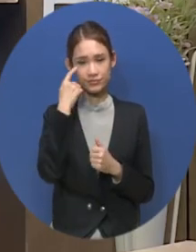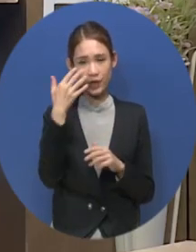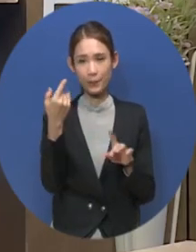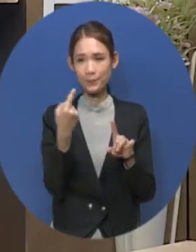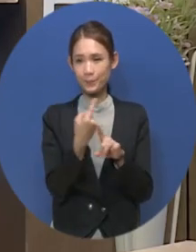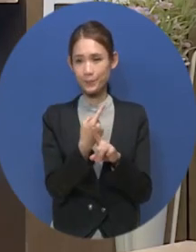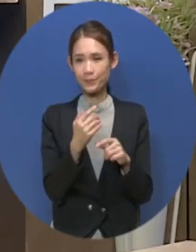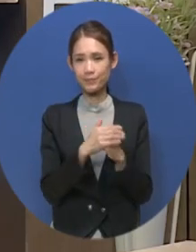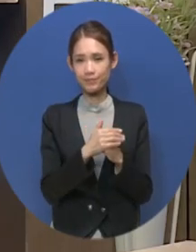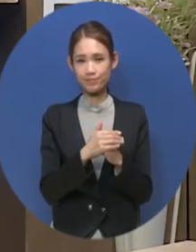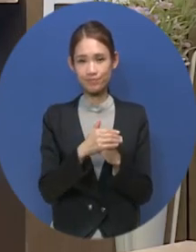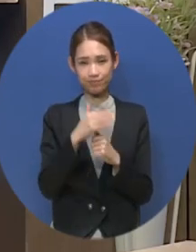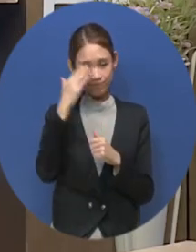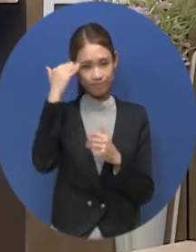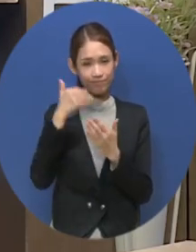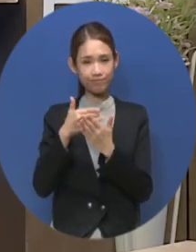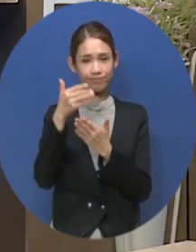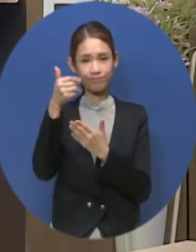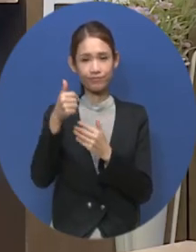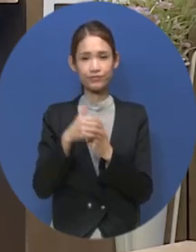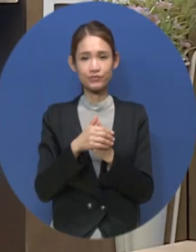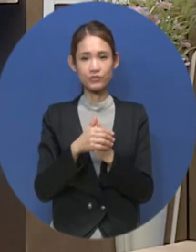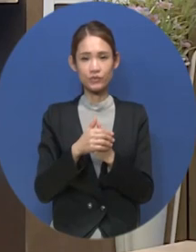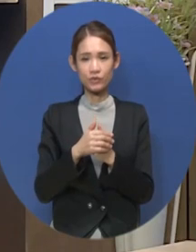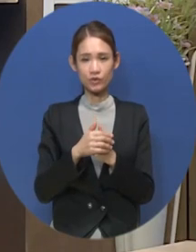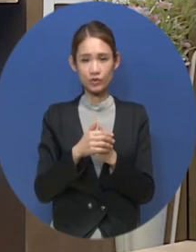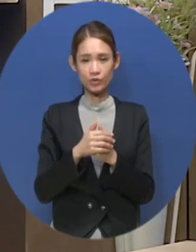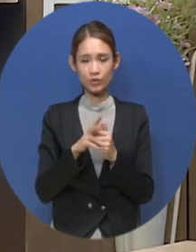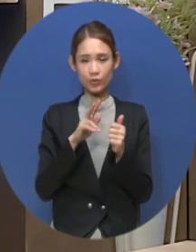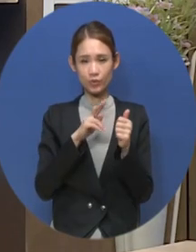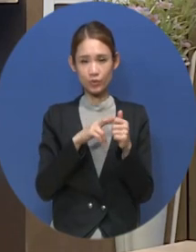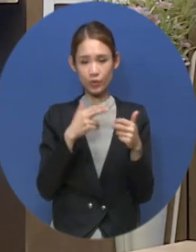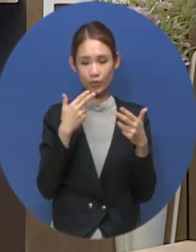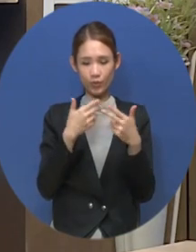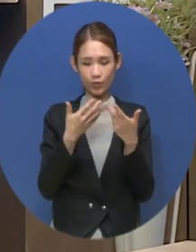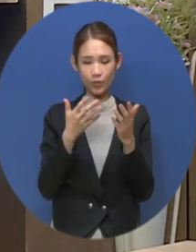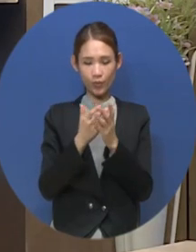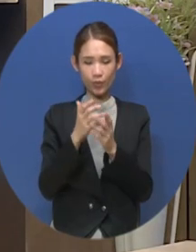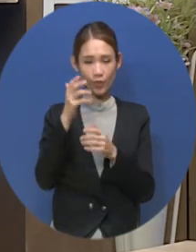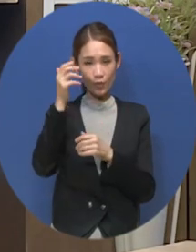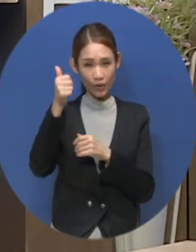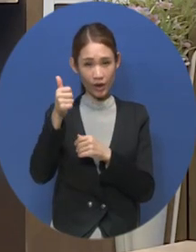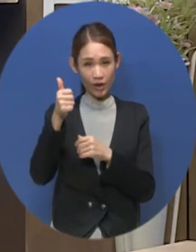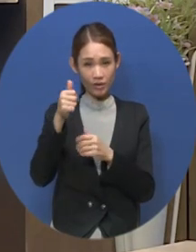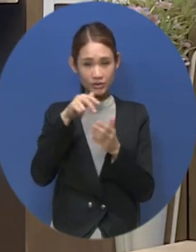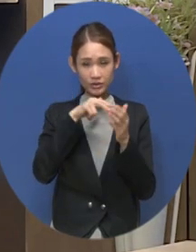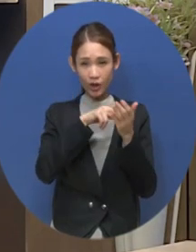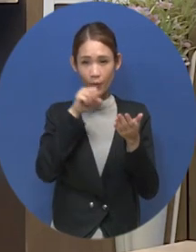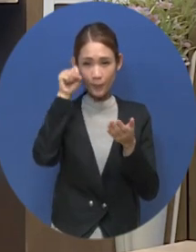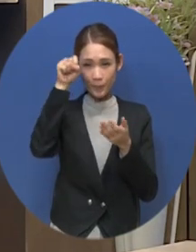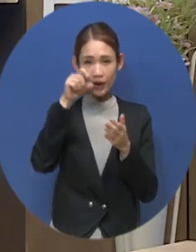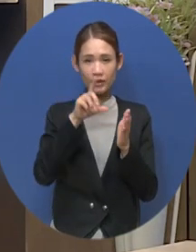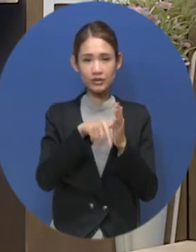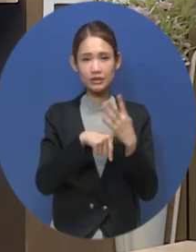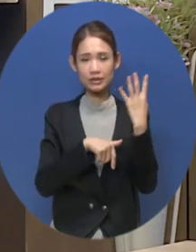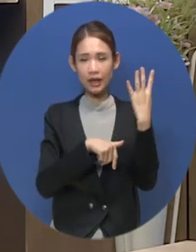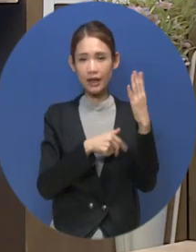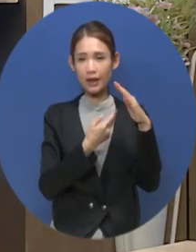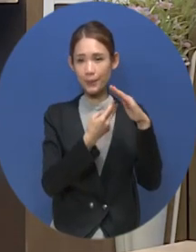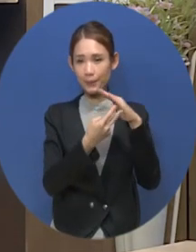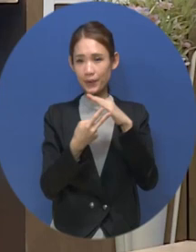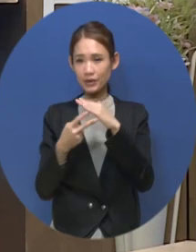바꿔서요. 회장님께서는 대한장애인체육회 회장 선거에 출마할 당시에 네 개 비전을 통한